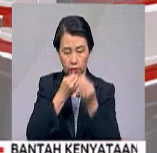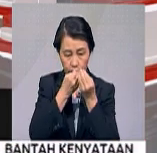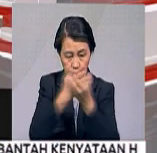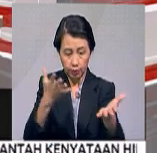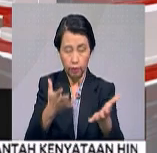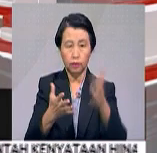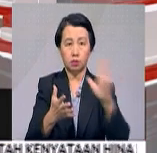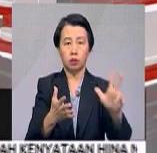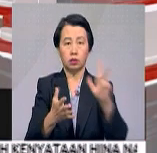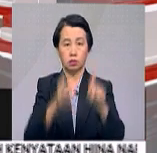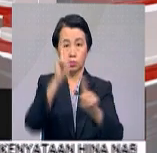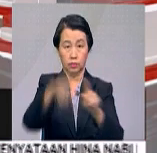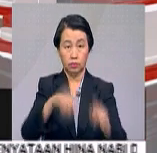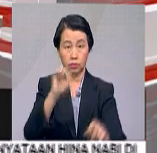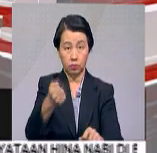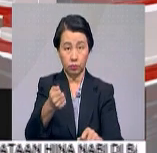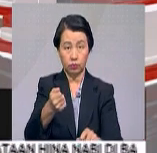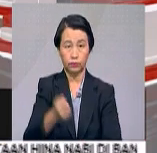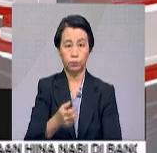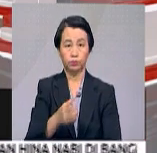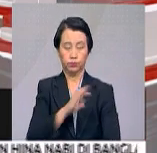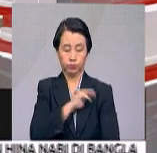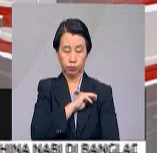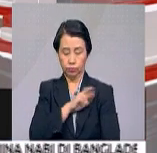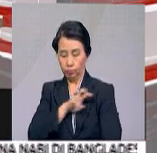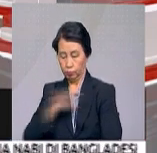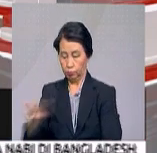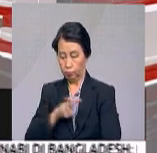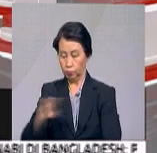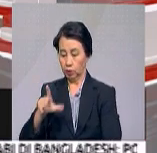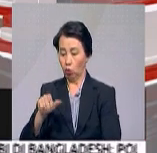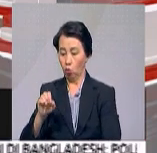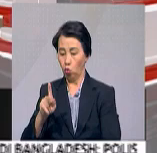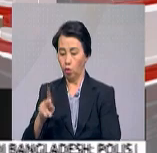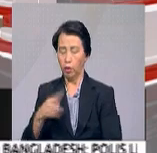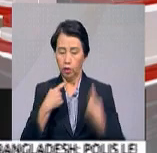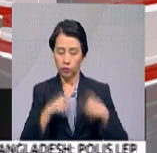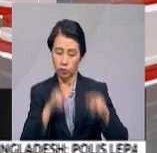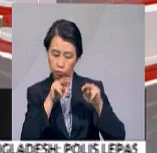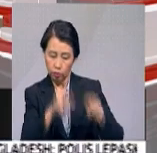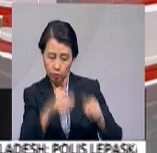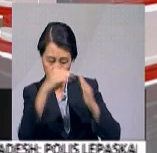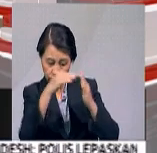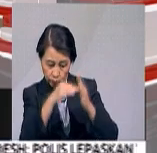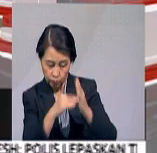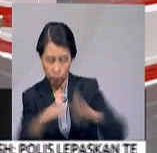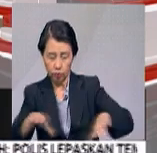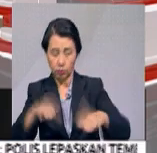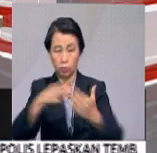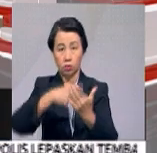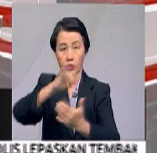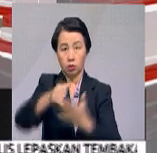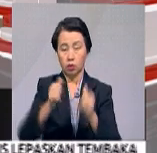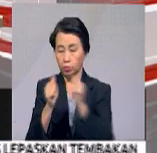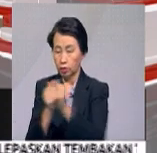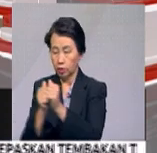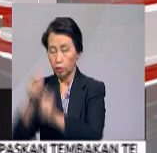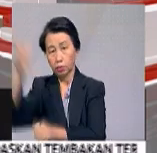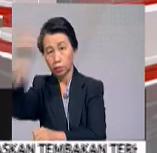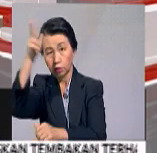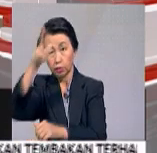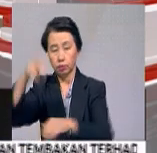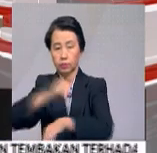Oktober depan. Jelas Menteri Pengangkutan Anthony Lok, kerajaan sedang meneliti segala butiran pelaksanaan projek itu bersama kerajaan